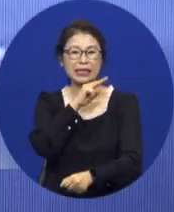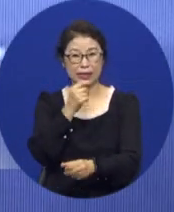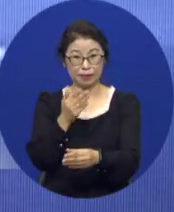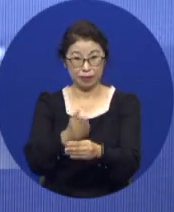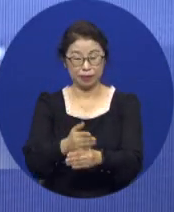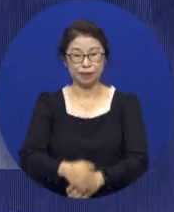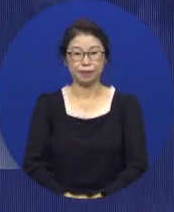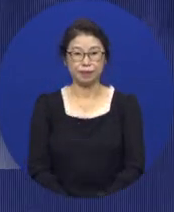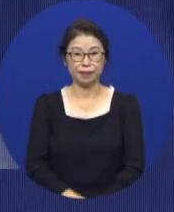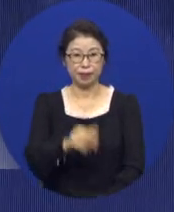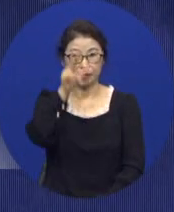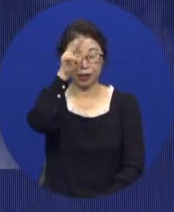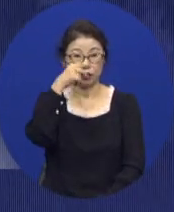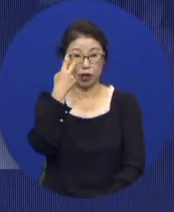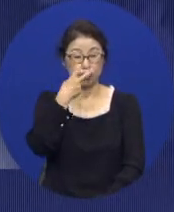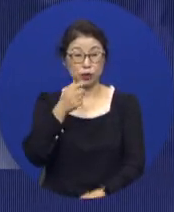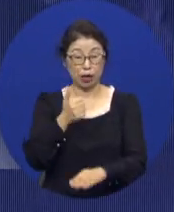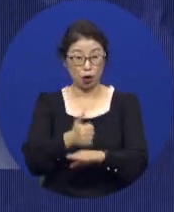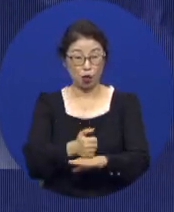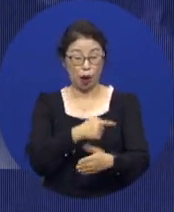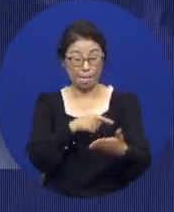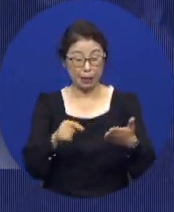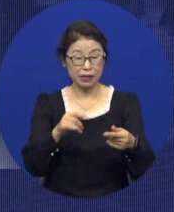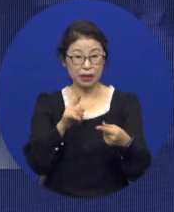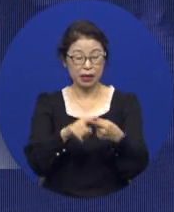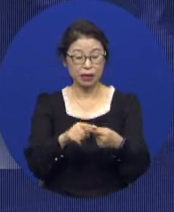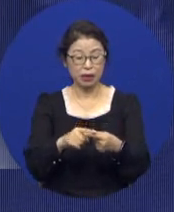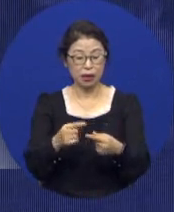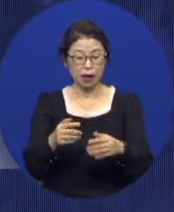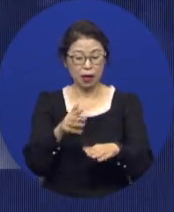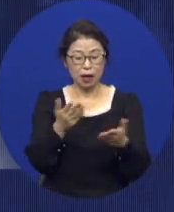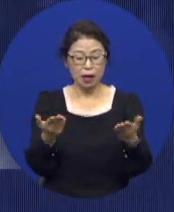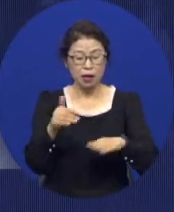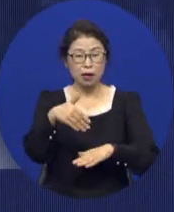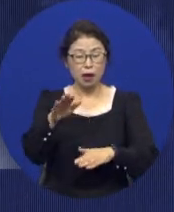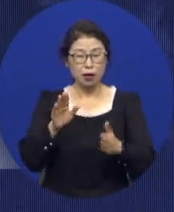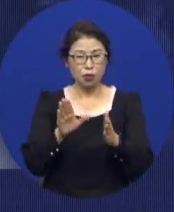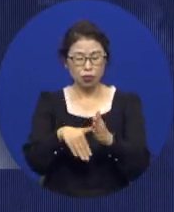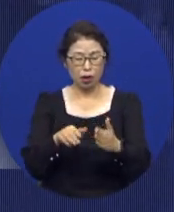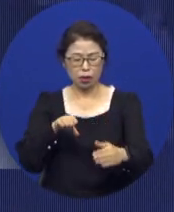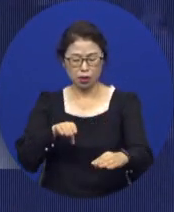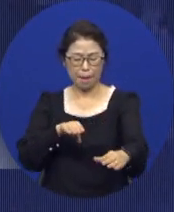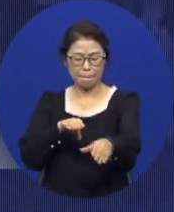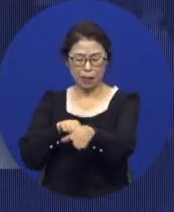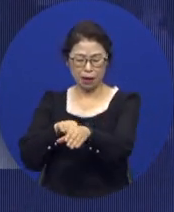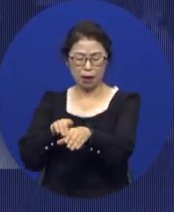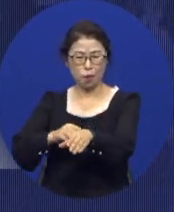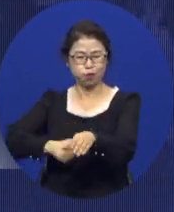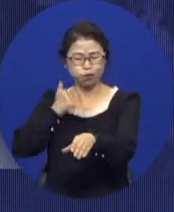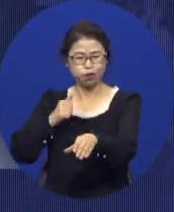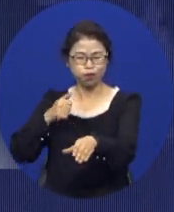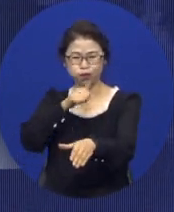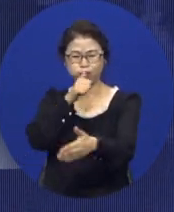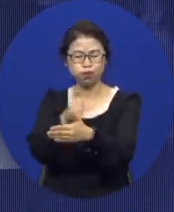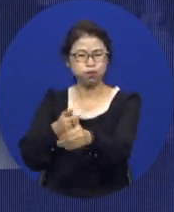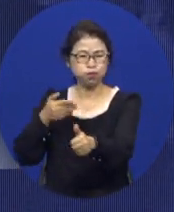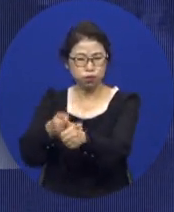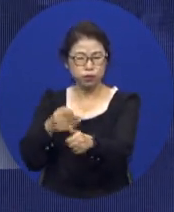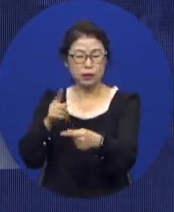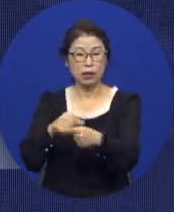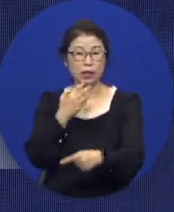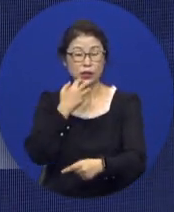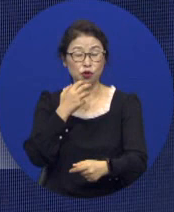있습니다 경찰 조사에서 피의자는 출근길에 차를 가로막아 화가 나서 범행을 저질렀다고 진술했는데